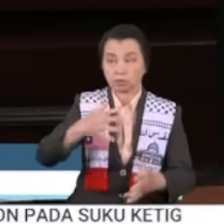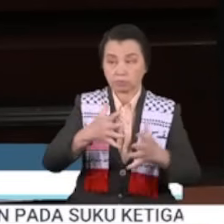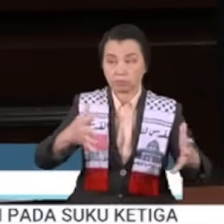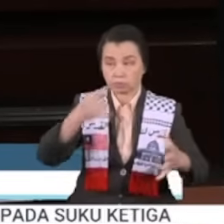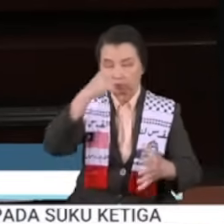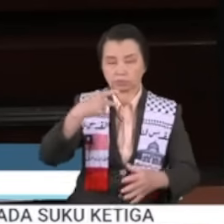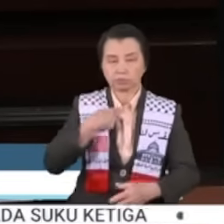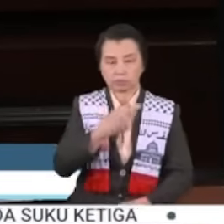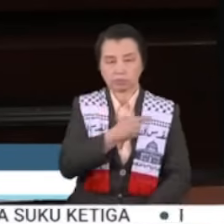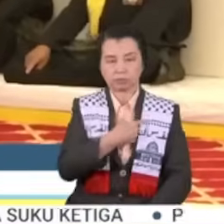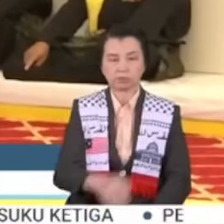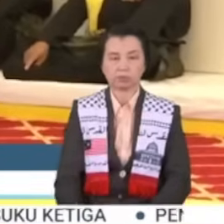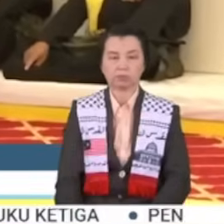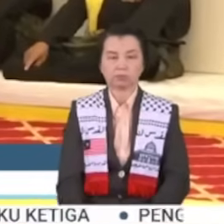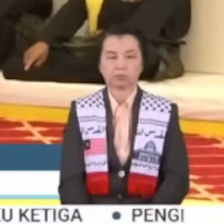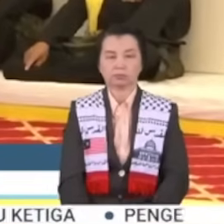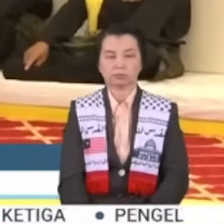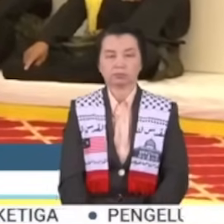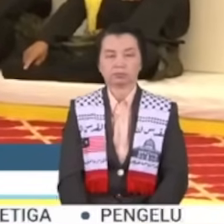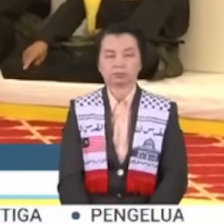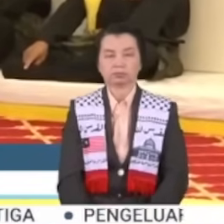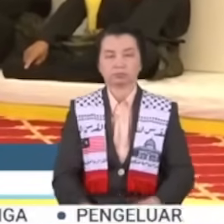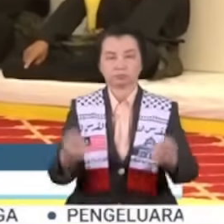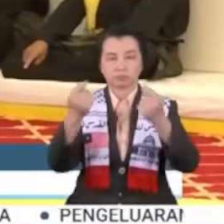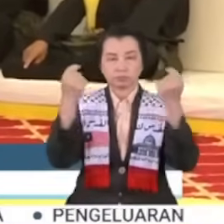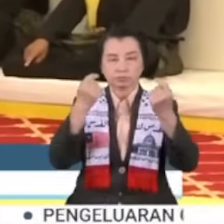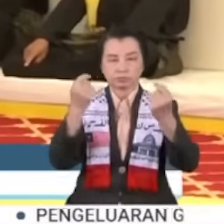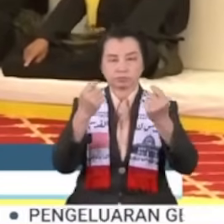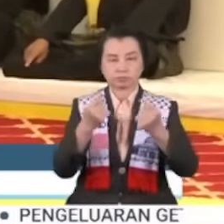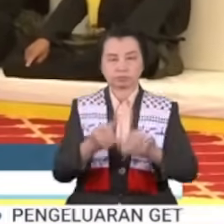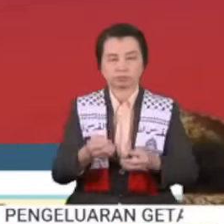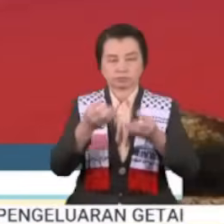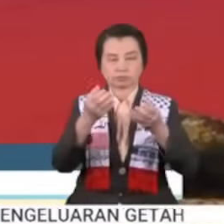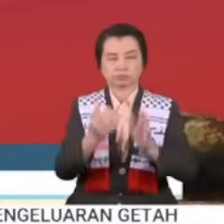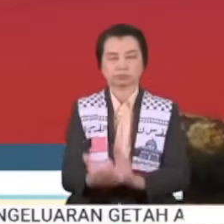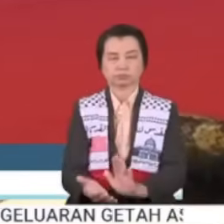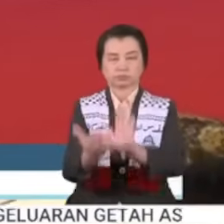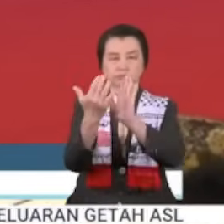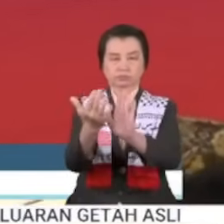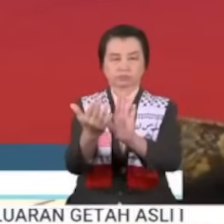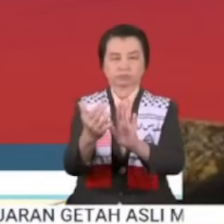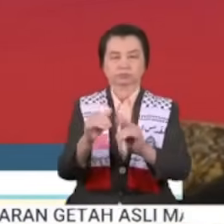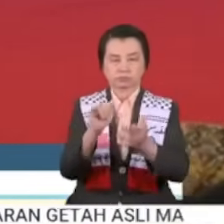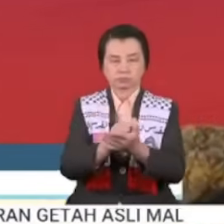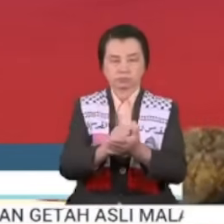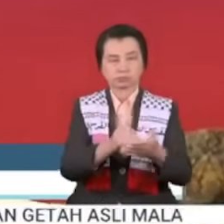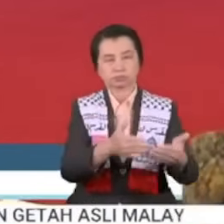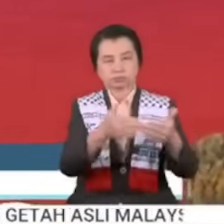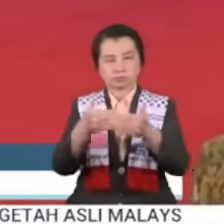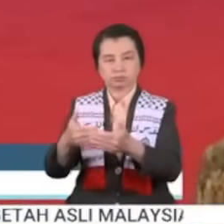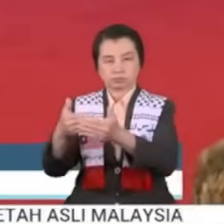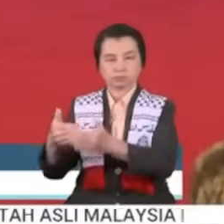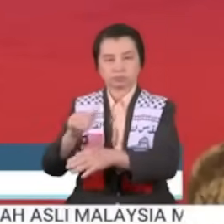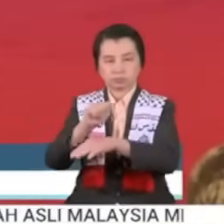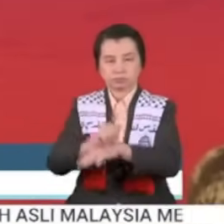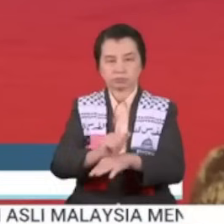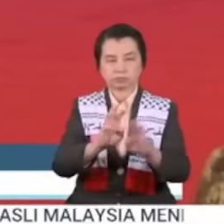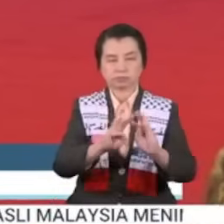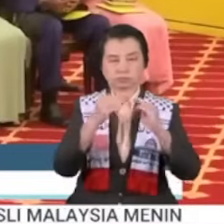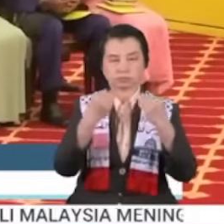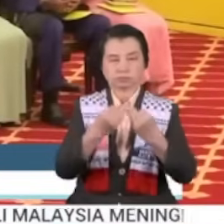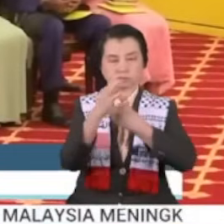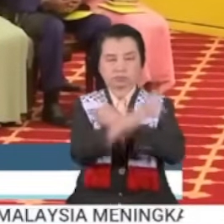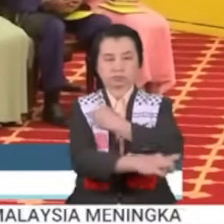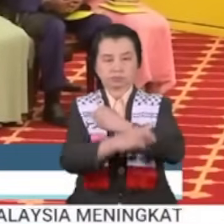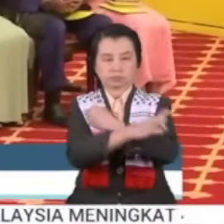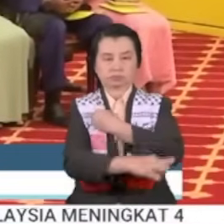kita sebenarnya istiadat ulangan penghulu menghadap merupakan kesinambungan adat bermasyarakat di